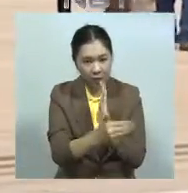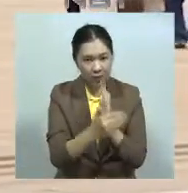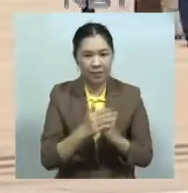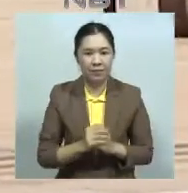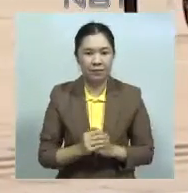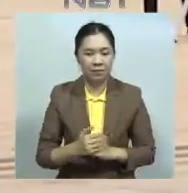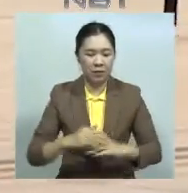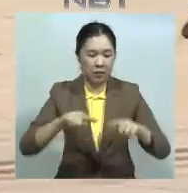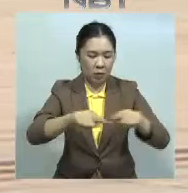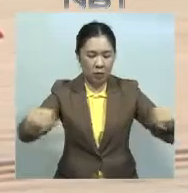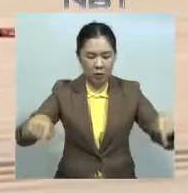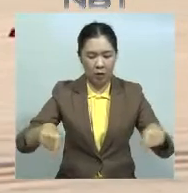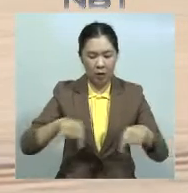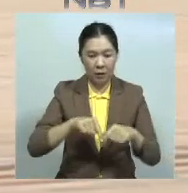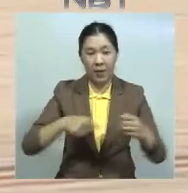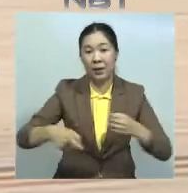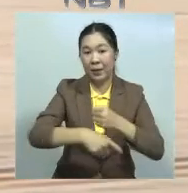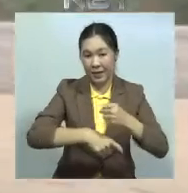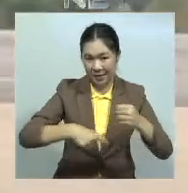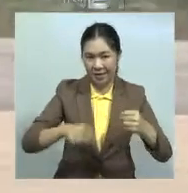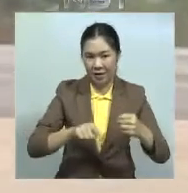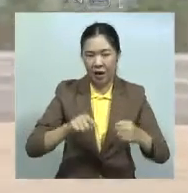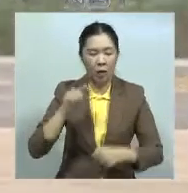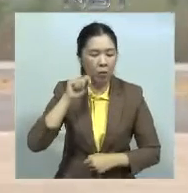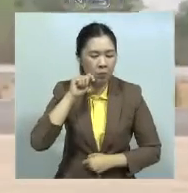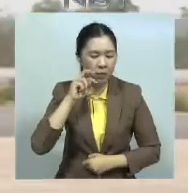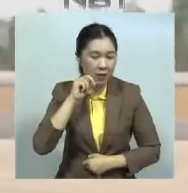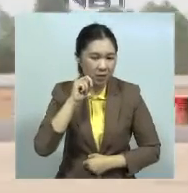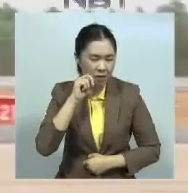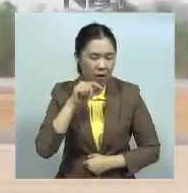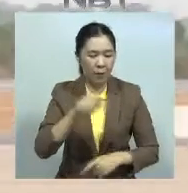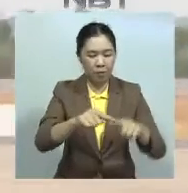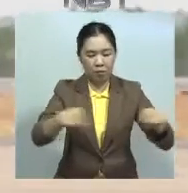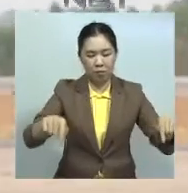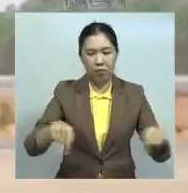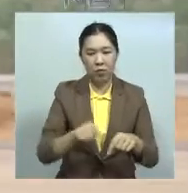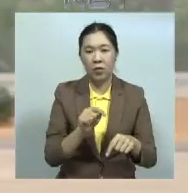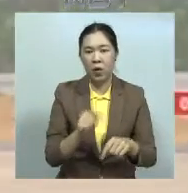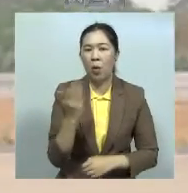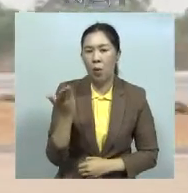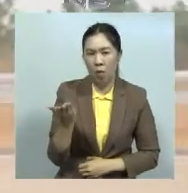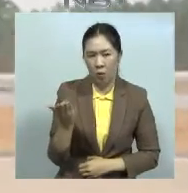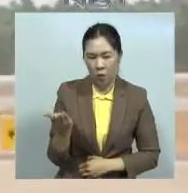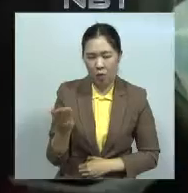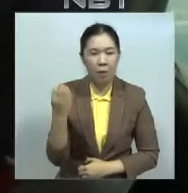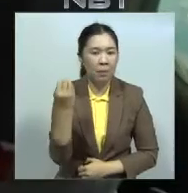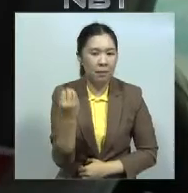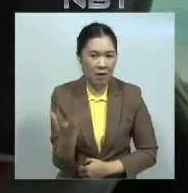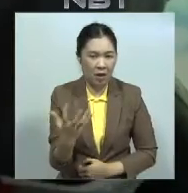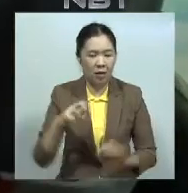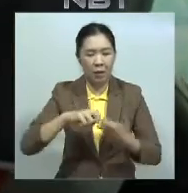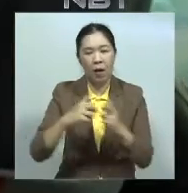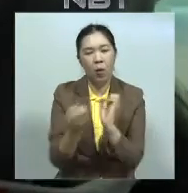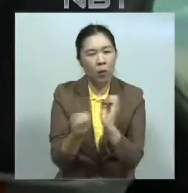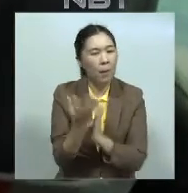เป็นพื้นที่นาข้าวกว้างใหญ่โดยเฉพาะทุ่งกุลาร้องไห้จังหวัดร้อยเอ็ดที่มีการร้องขอเข้ามามากแต่ว่าอุปสรรค